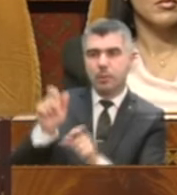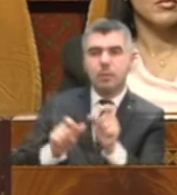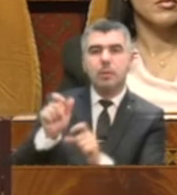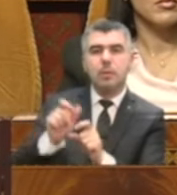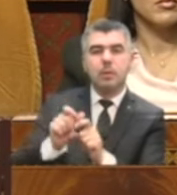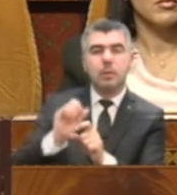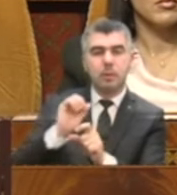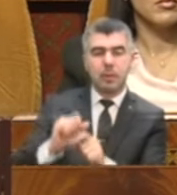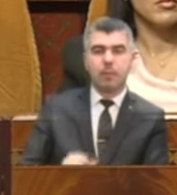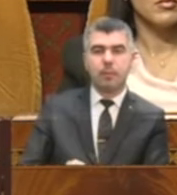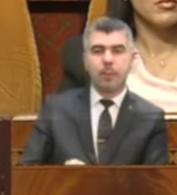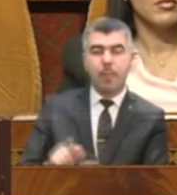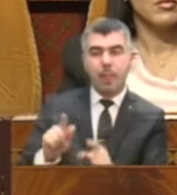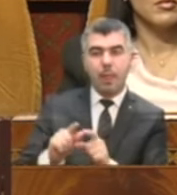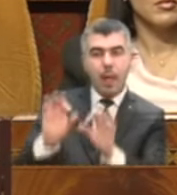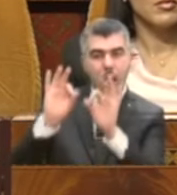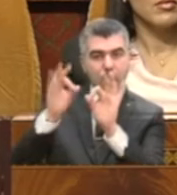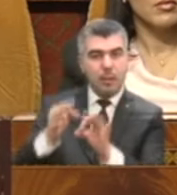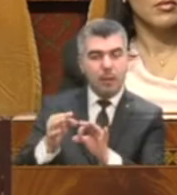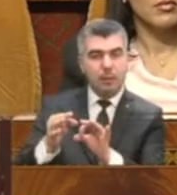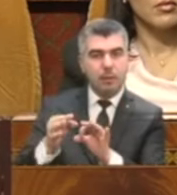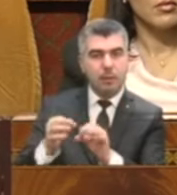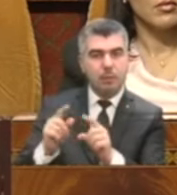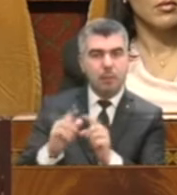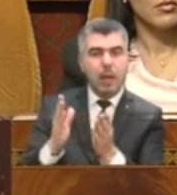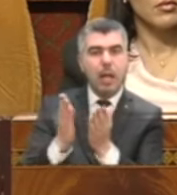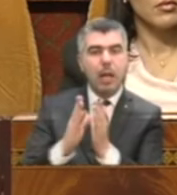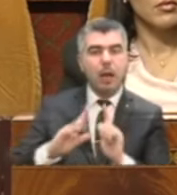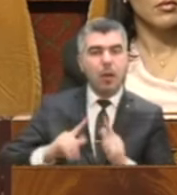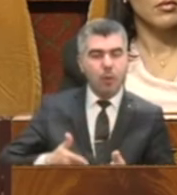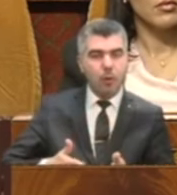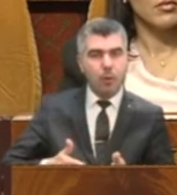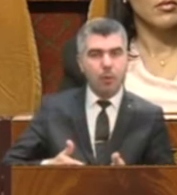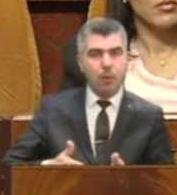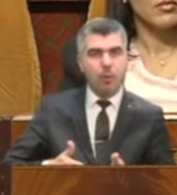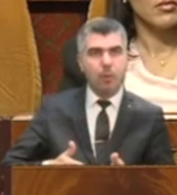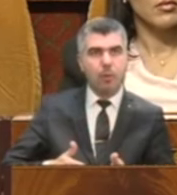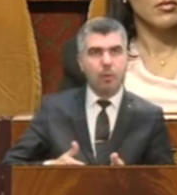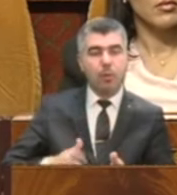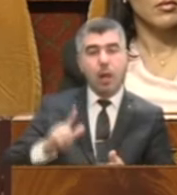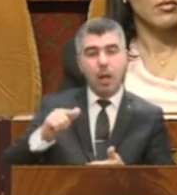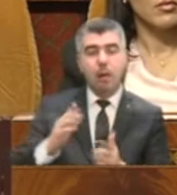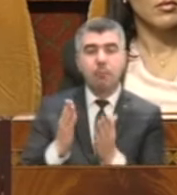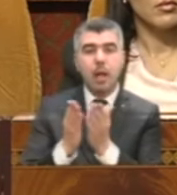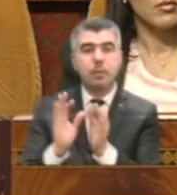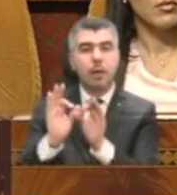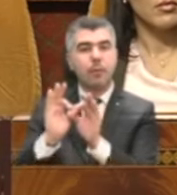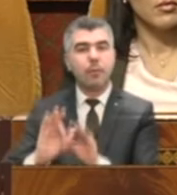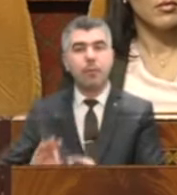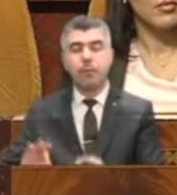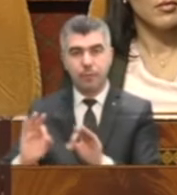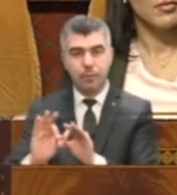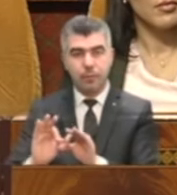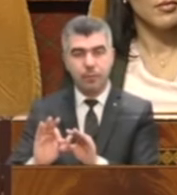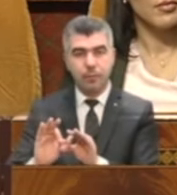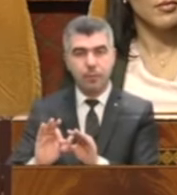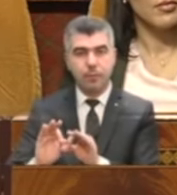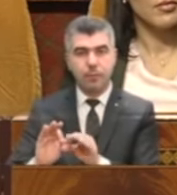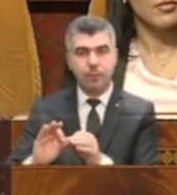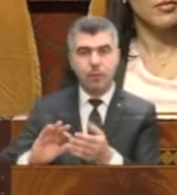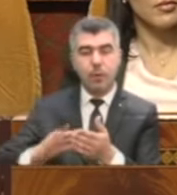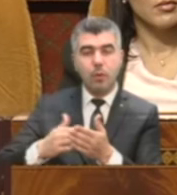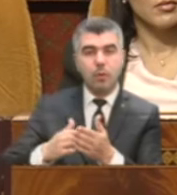الفئة، لأن هادو المتمدرسين باينين ولكن كاينين اللي غير تمدرس، وبالتالي أن التكلفة في حد